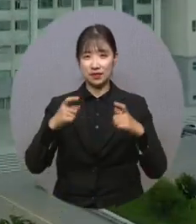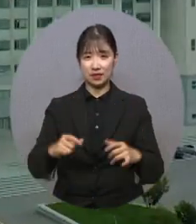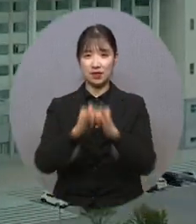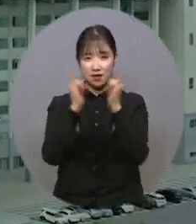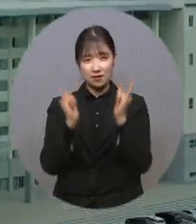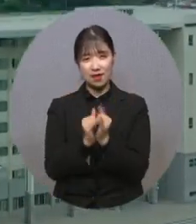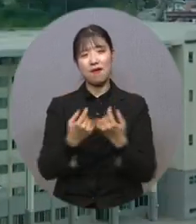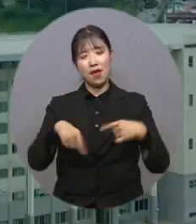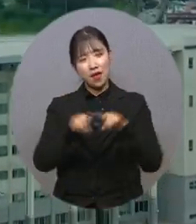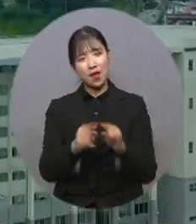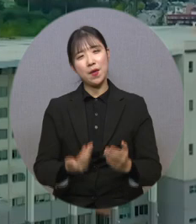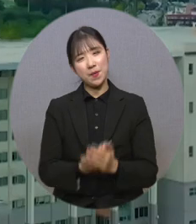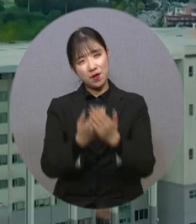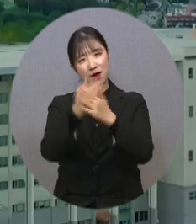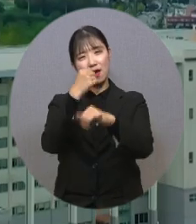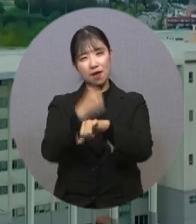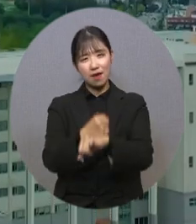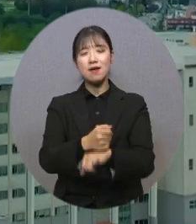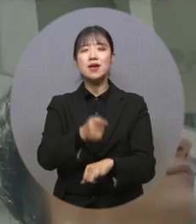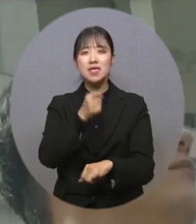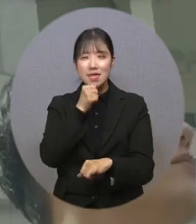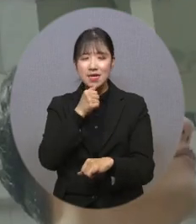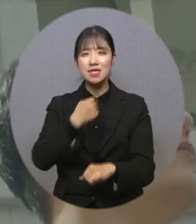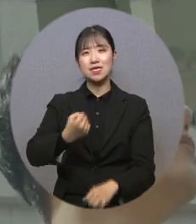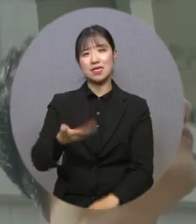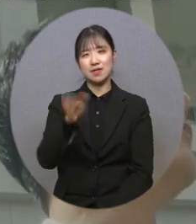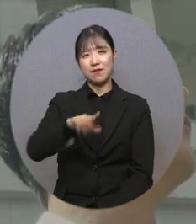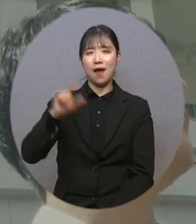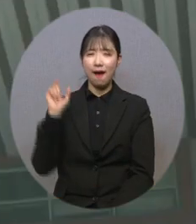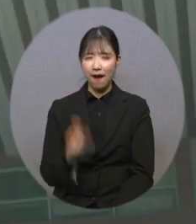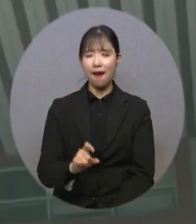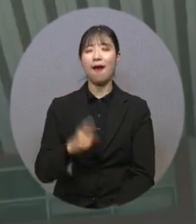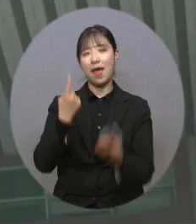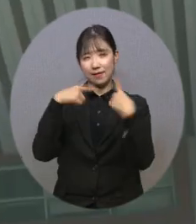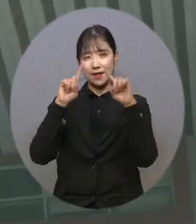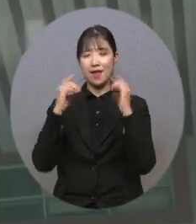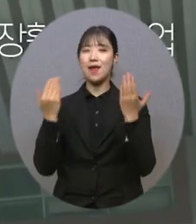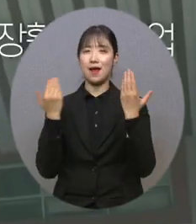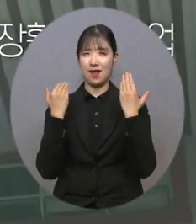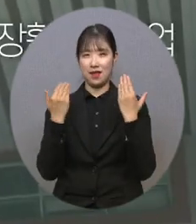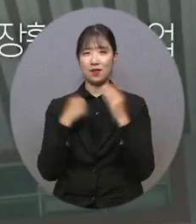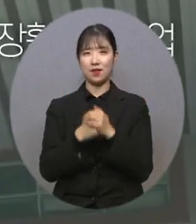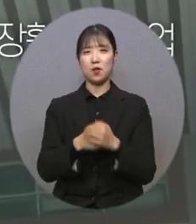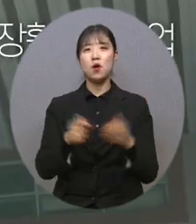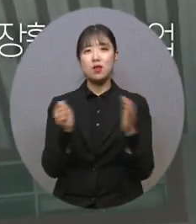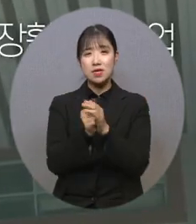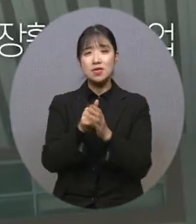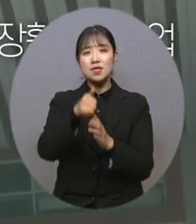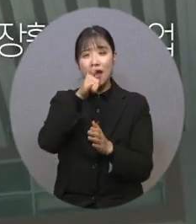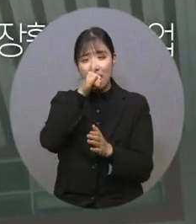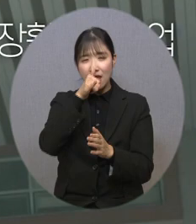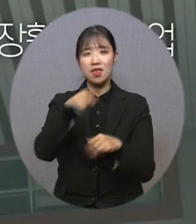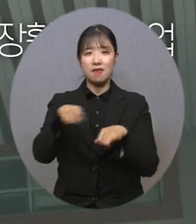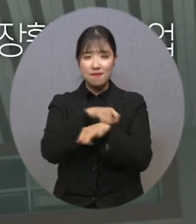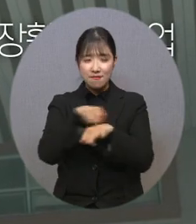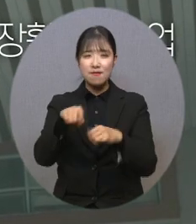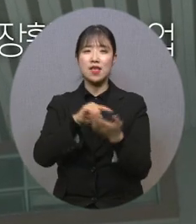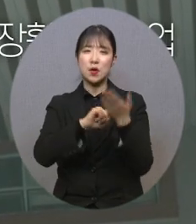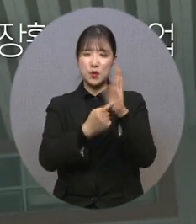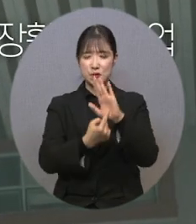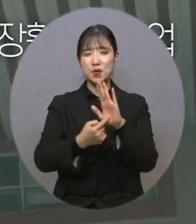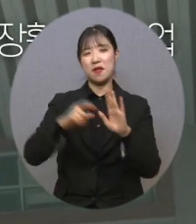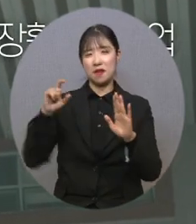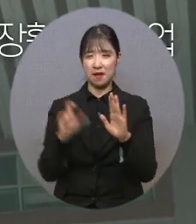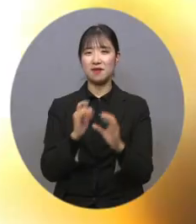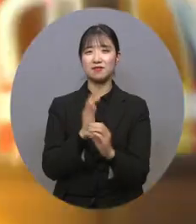지역사회와의 상생을 통해 작지만 강한 강소대학으로서 특색 있는 경쟁력을 강화해 나가고 있기